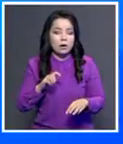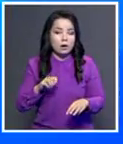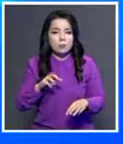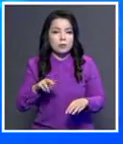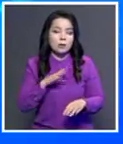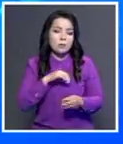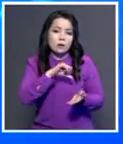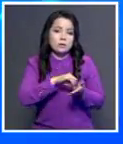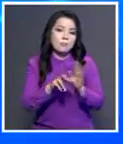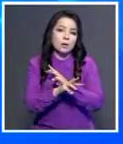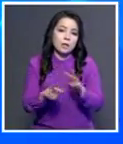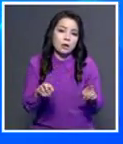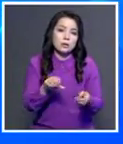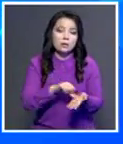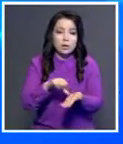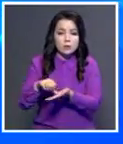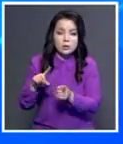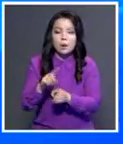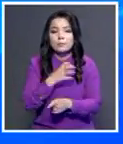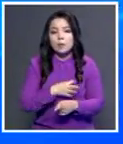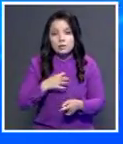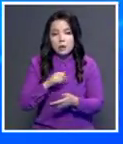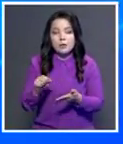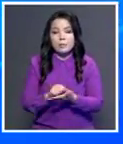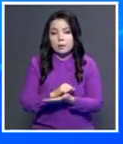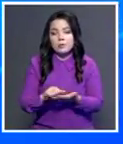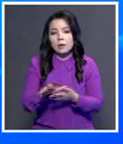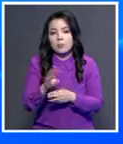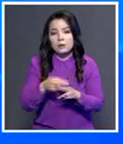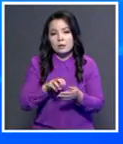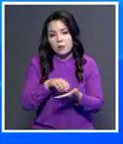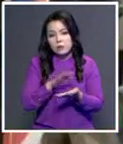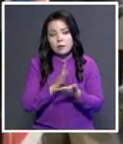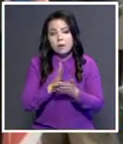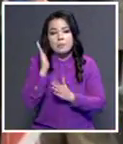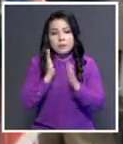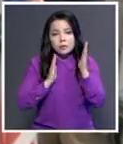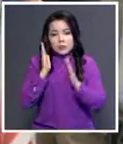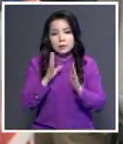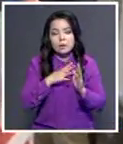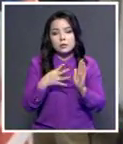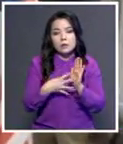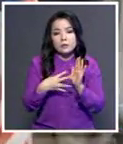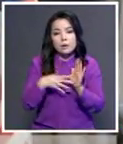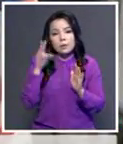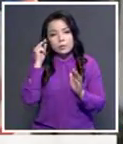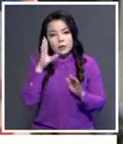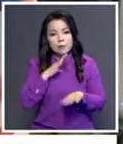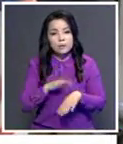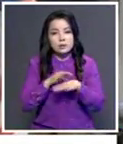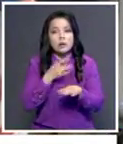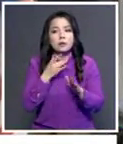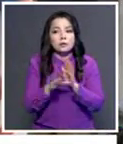кабинетінің шағын болатын әрі тек маңызды министрліктер сақталатын мәлімдеді. Малайзияда мамырдың 9-ында өткен жалпыға ортақ